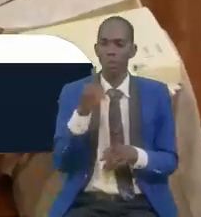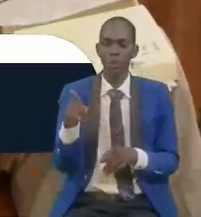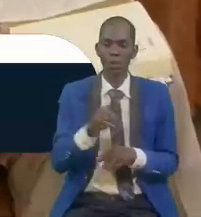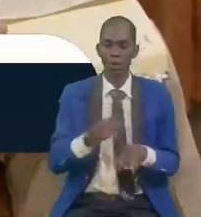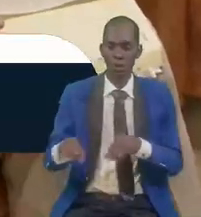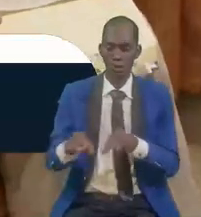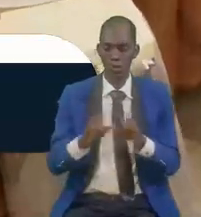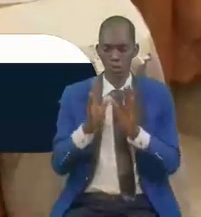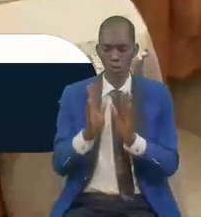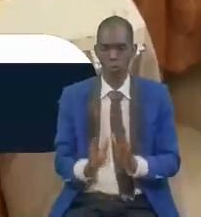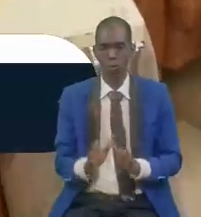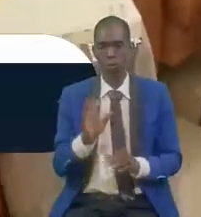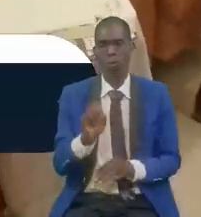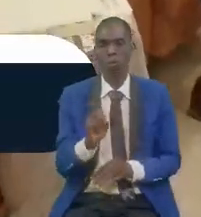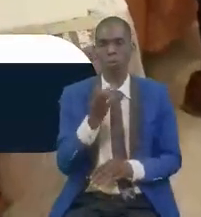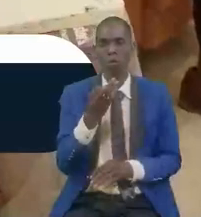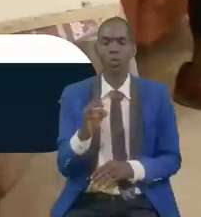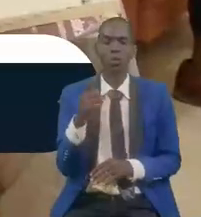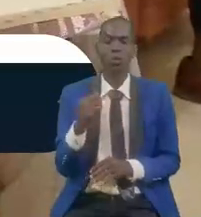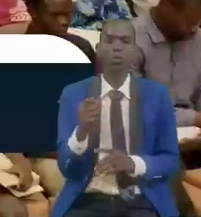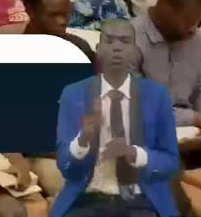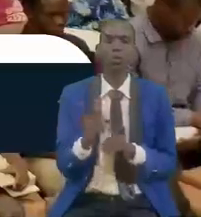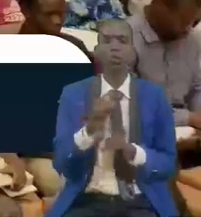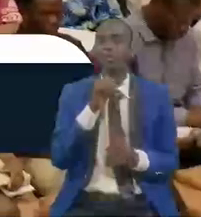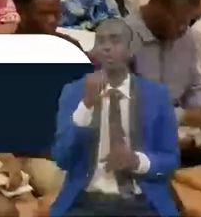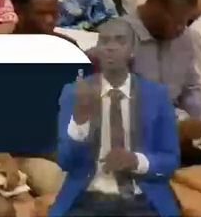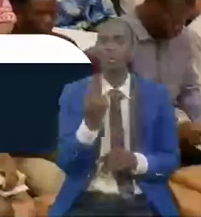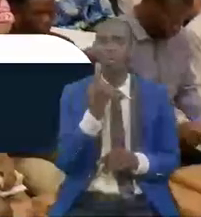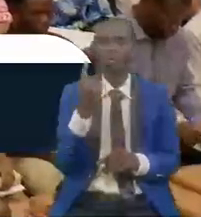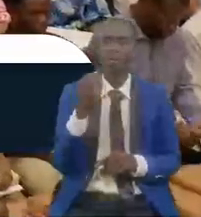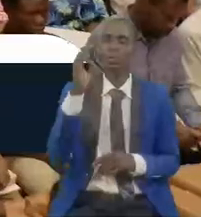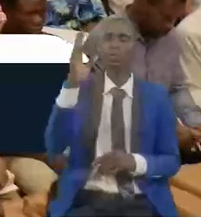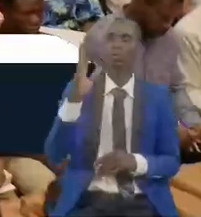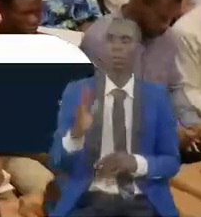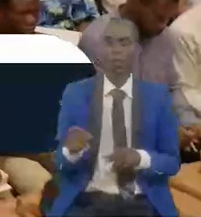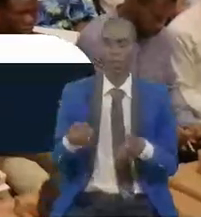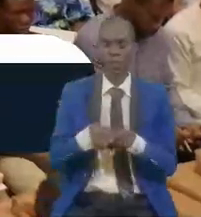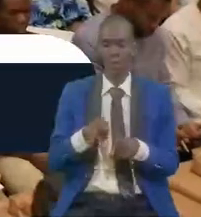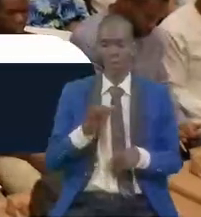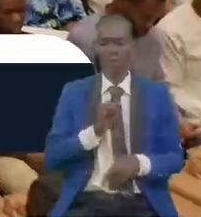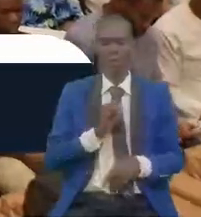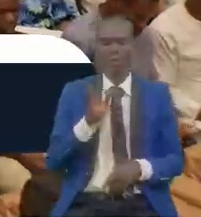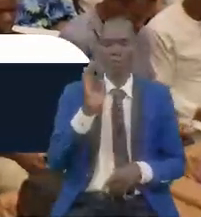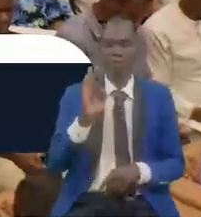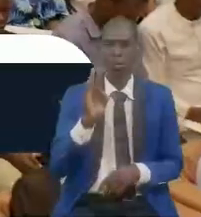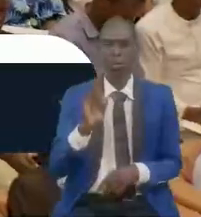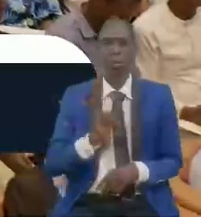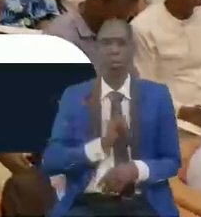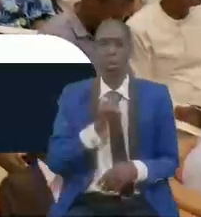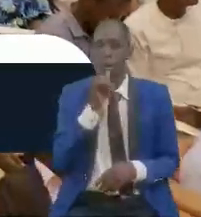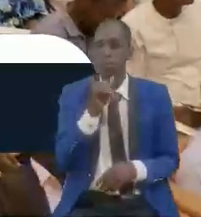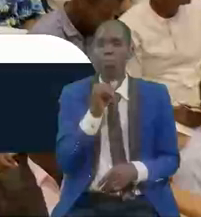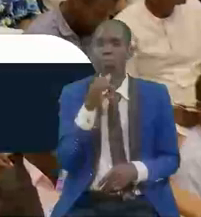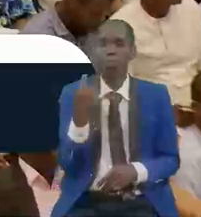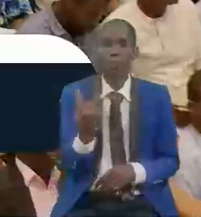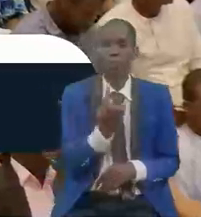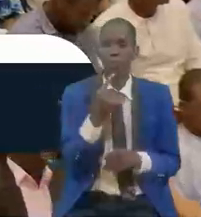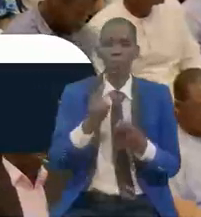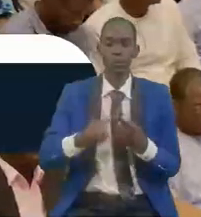Et non seulement les auditeurs, mettez en pratique la parole, non